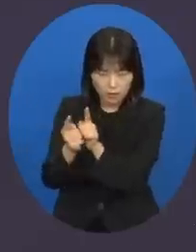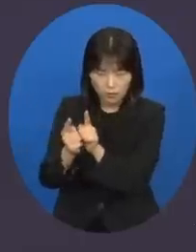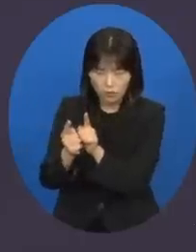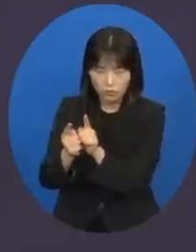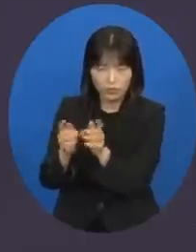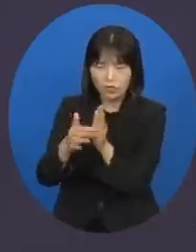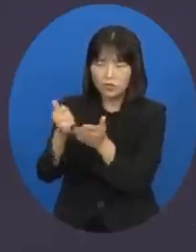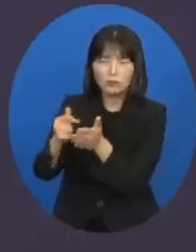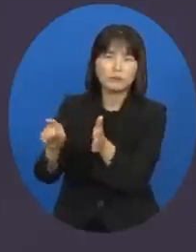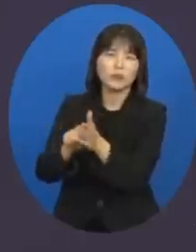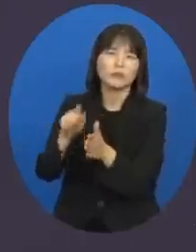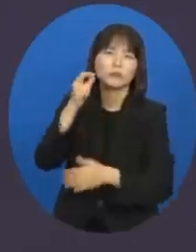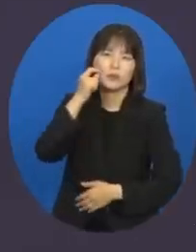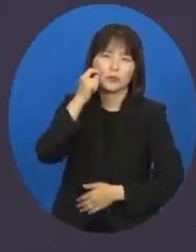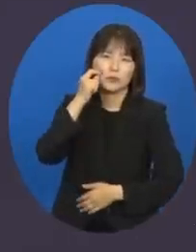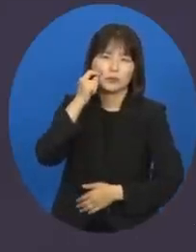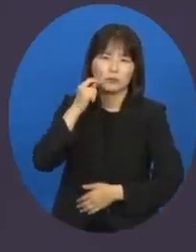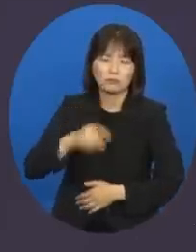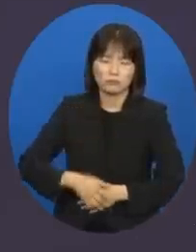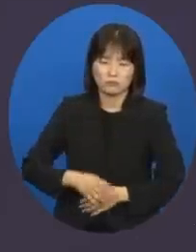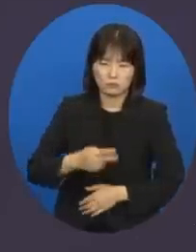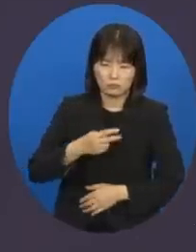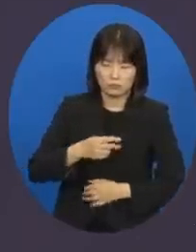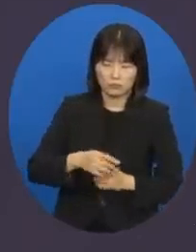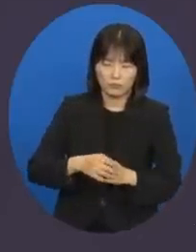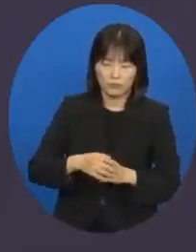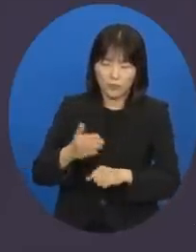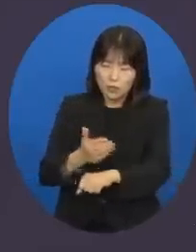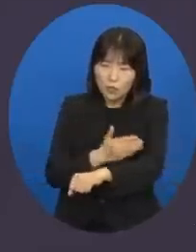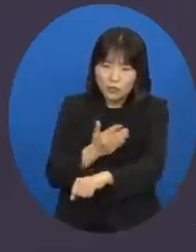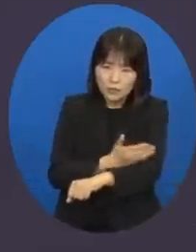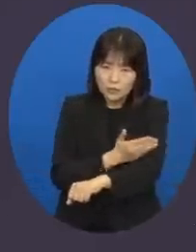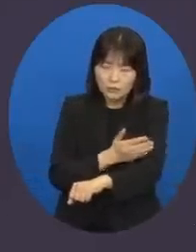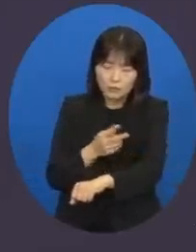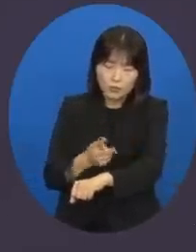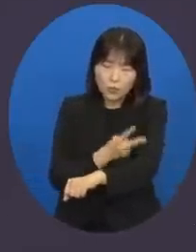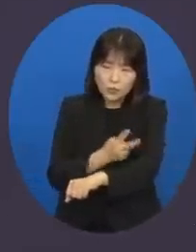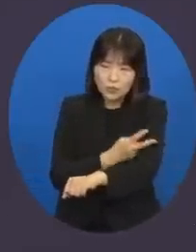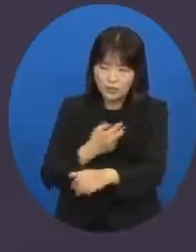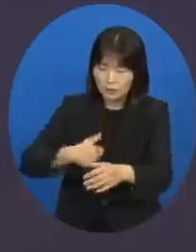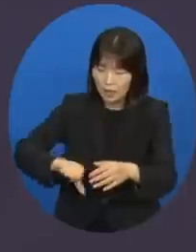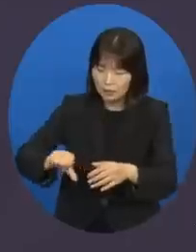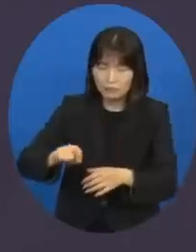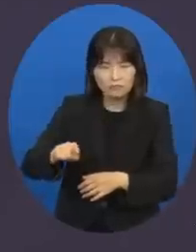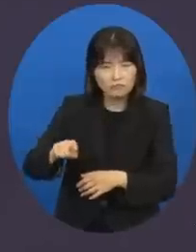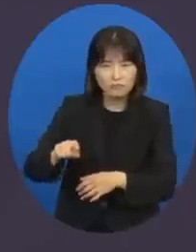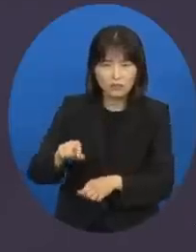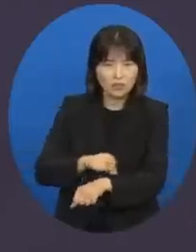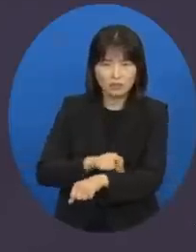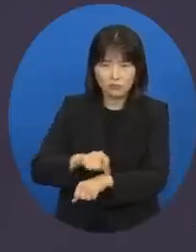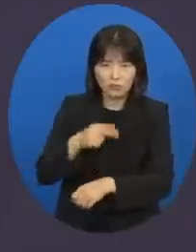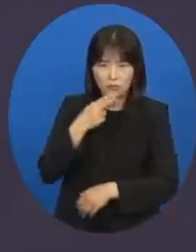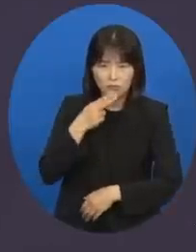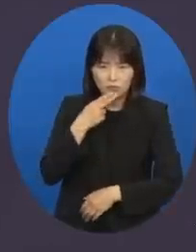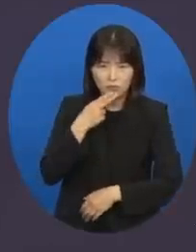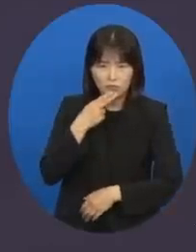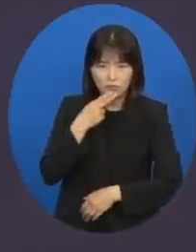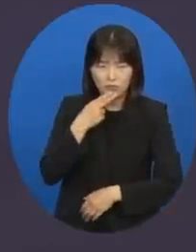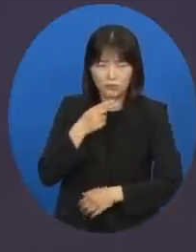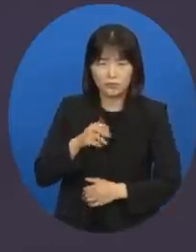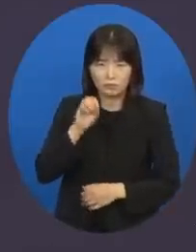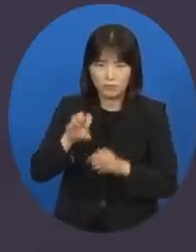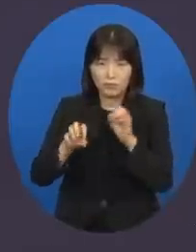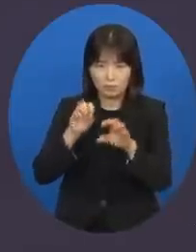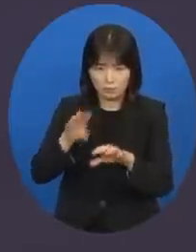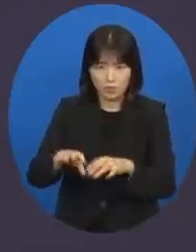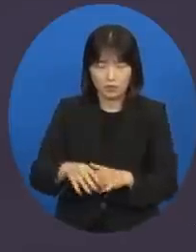아들 아니야. 뭐 걔가 특별한 게 뭐가 있어? 예수님이 그들이 믿지 않으면 이상히 여기더라.